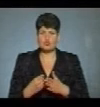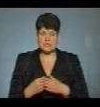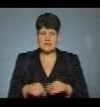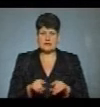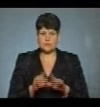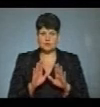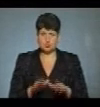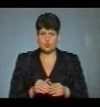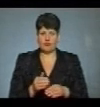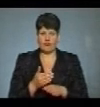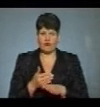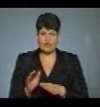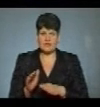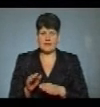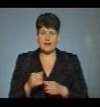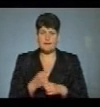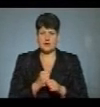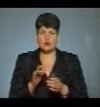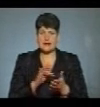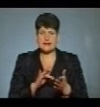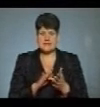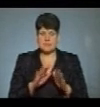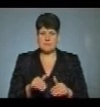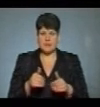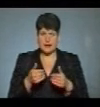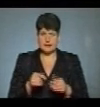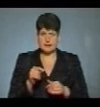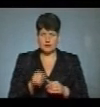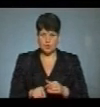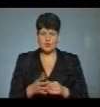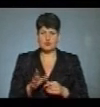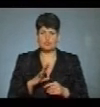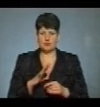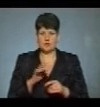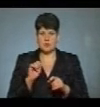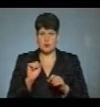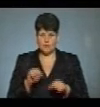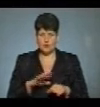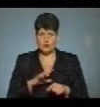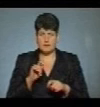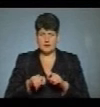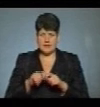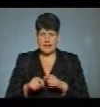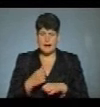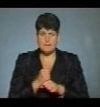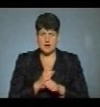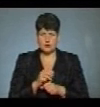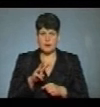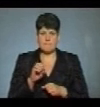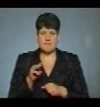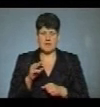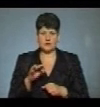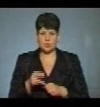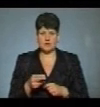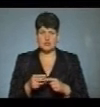також будуть виділені на лабораторний центр, передані для того, щоб можна було діагностувати лабораторним методом